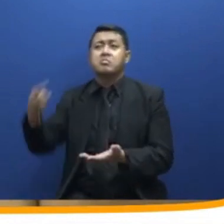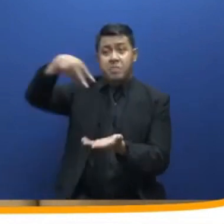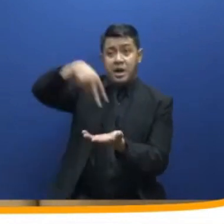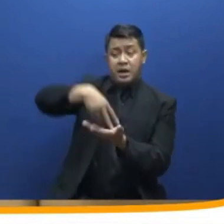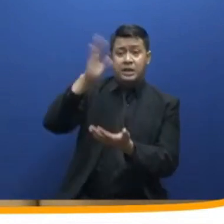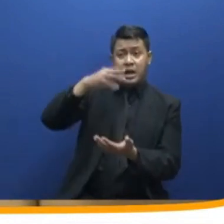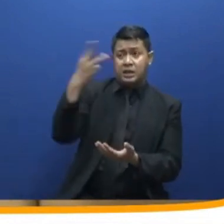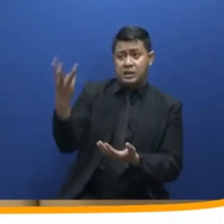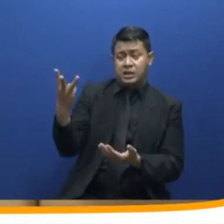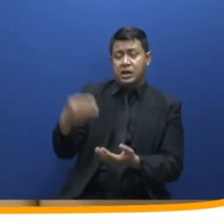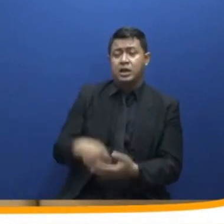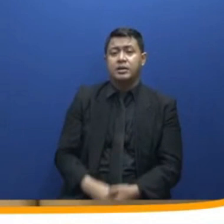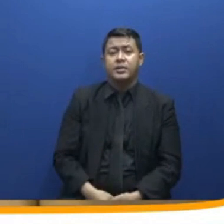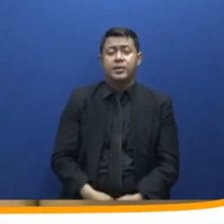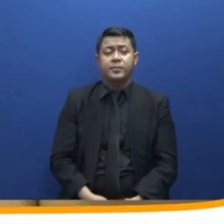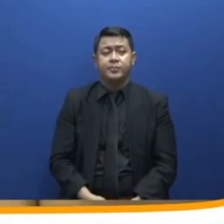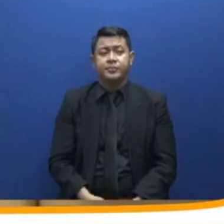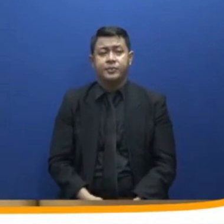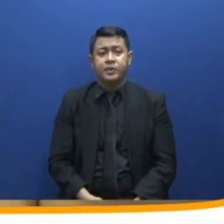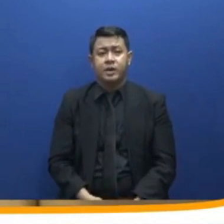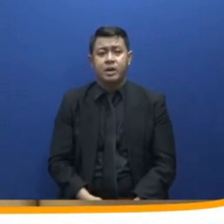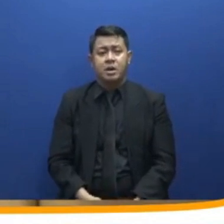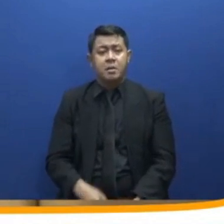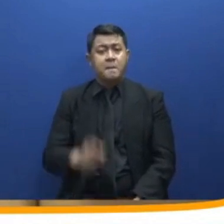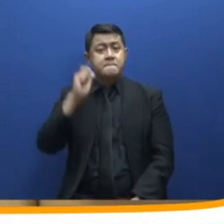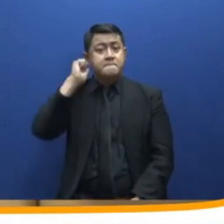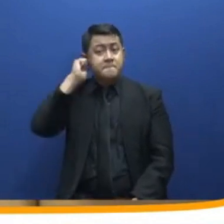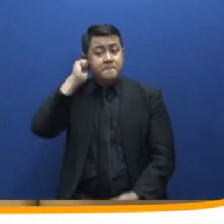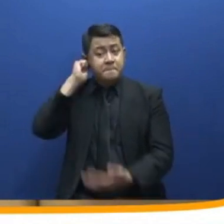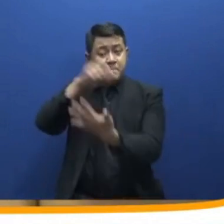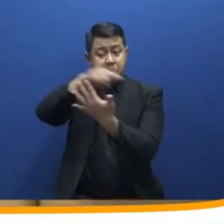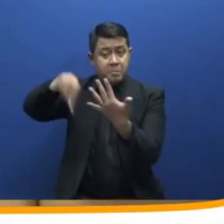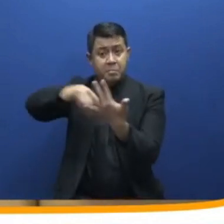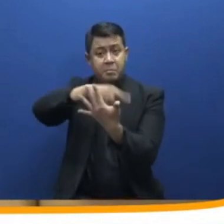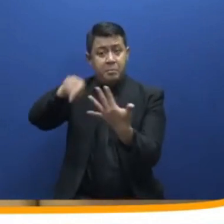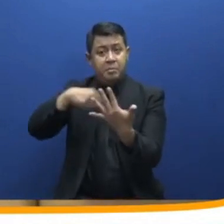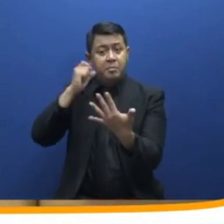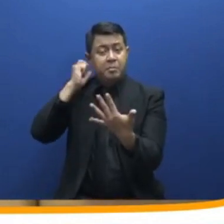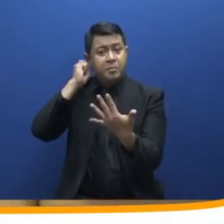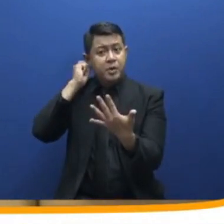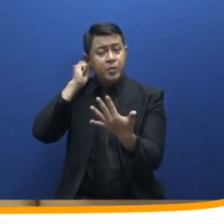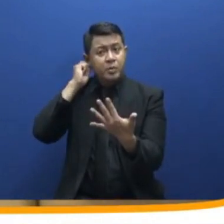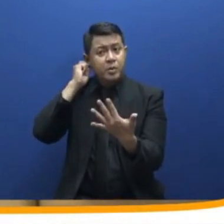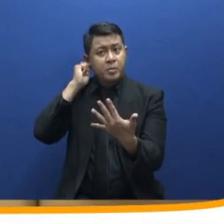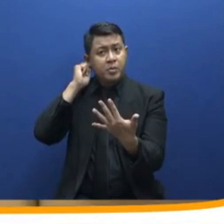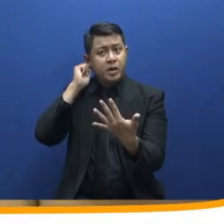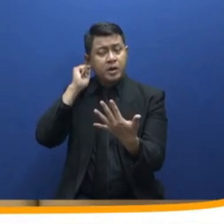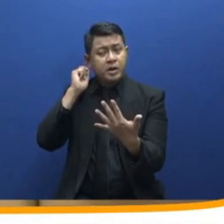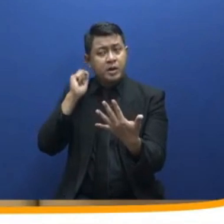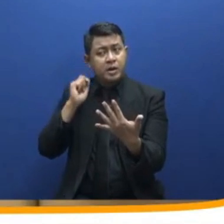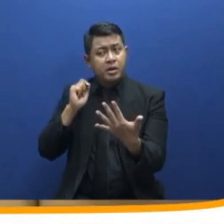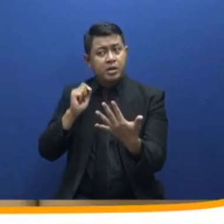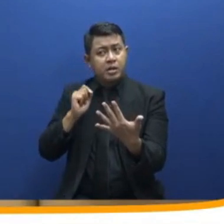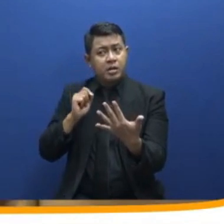secara psikologis Hai bahwa perempuan-perempuan ini juga tidak dipercaya ya ketika perempuan ini